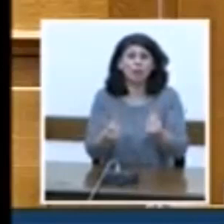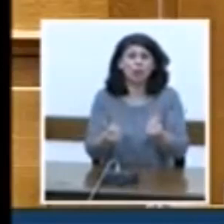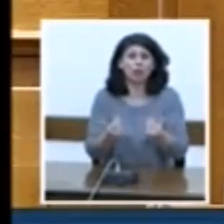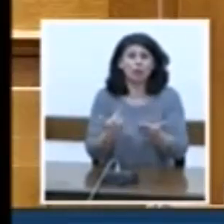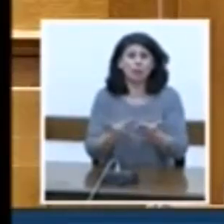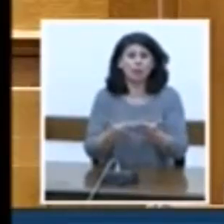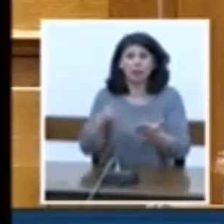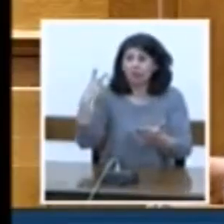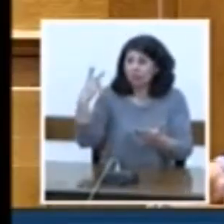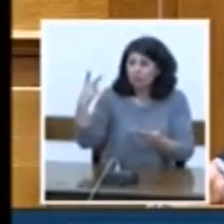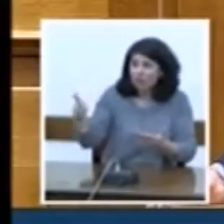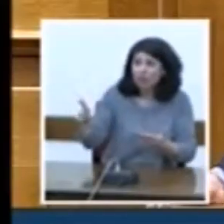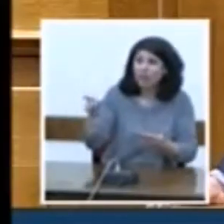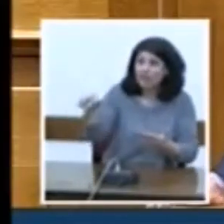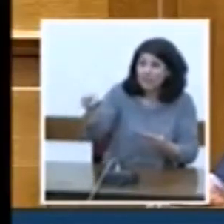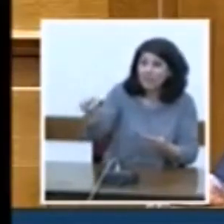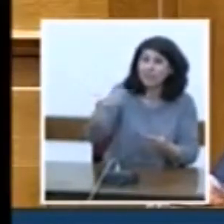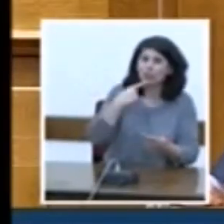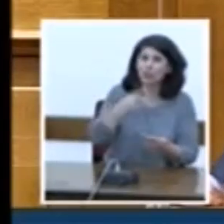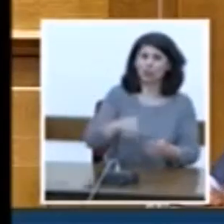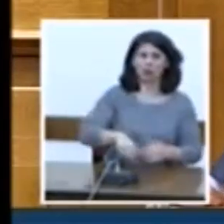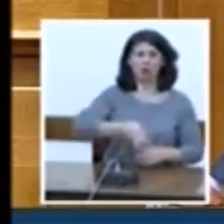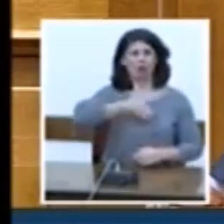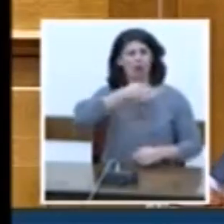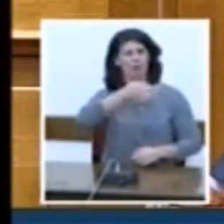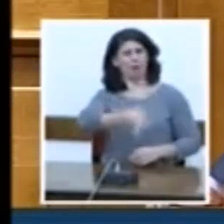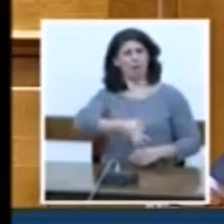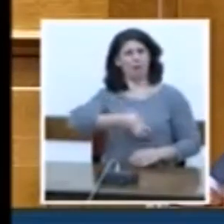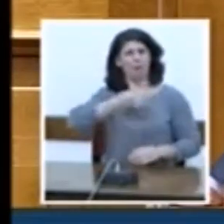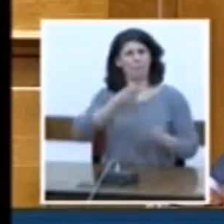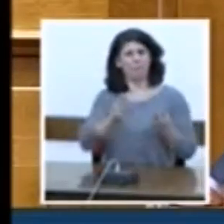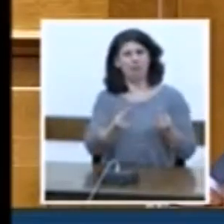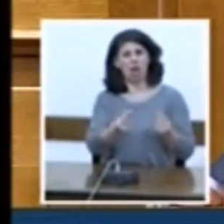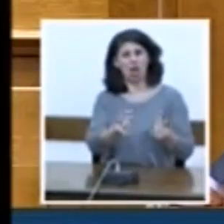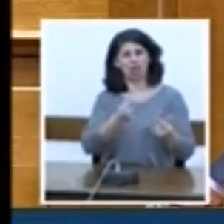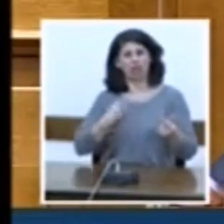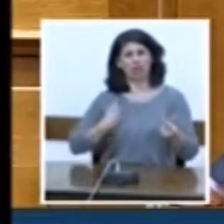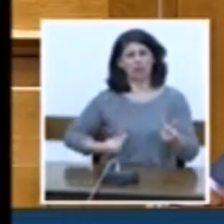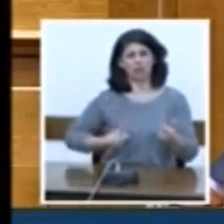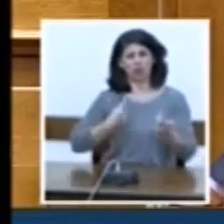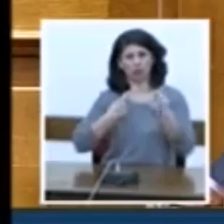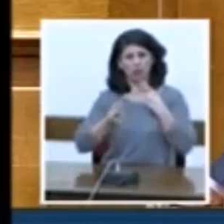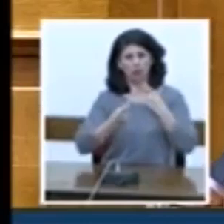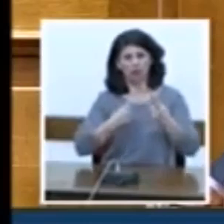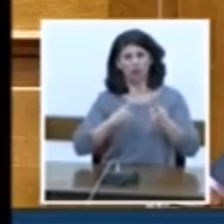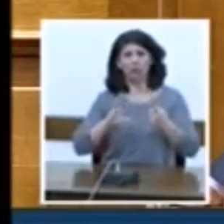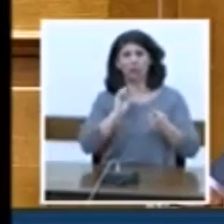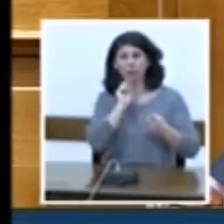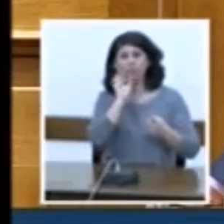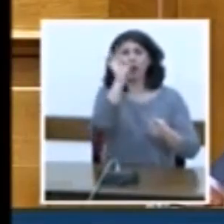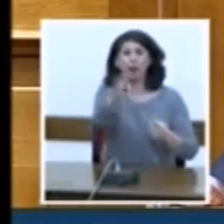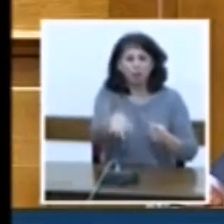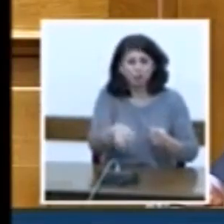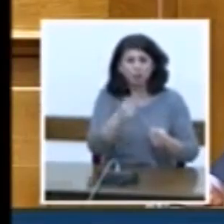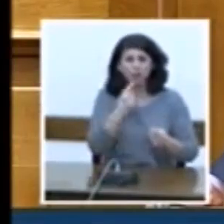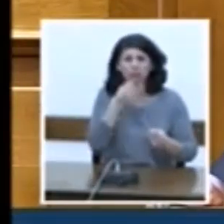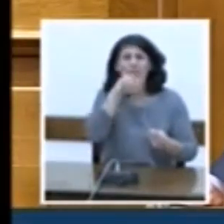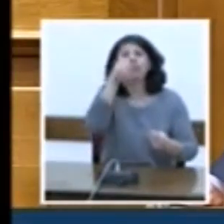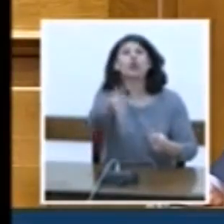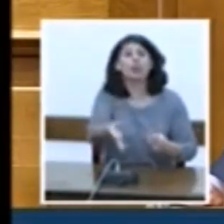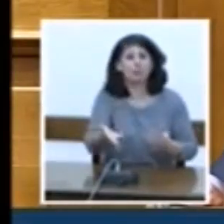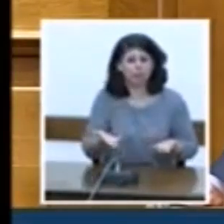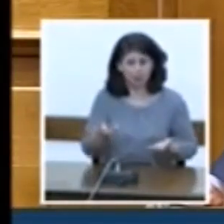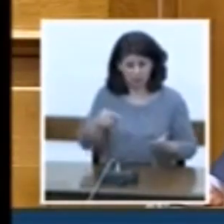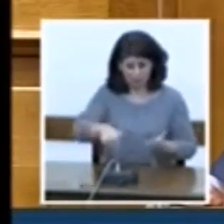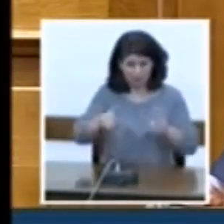τώρα αγορεύει για την ποιότητα του δημόσιου διαλόγου. Δεν ξεπίδησε από αυτό εδώ το βήμα